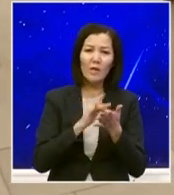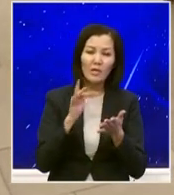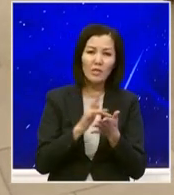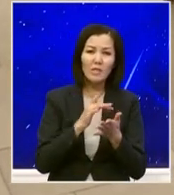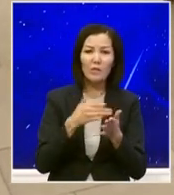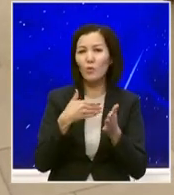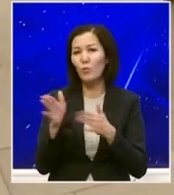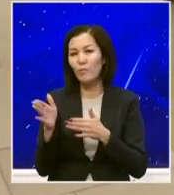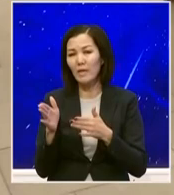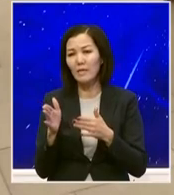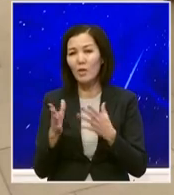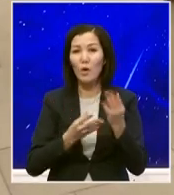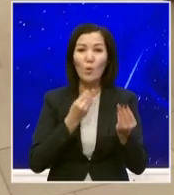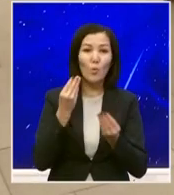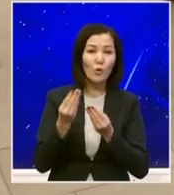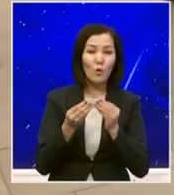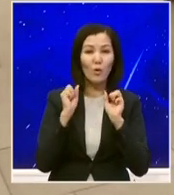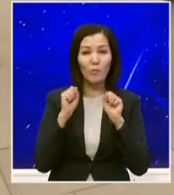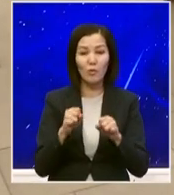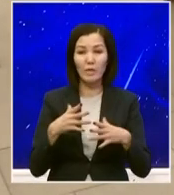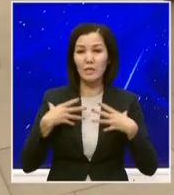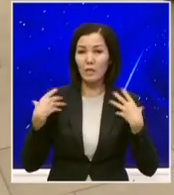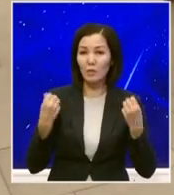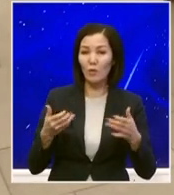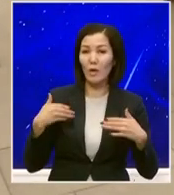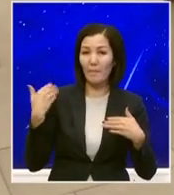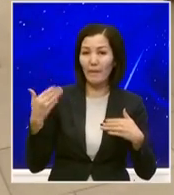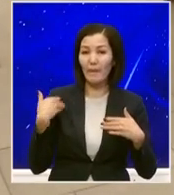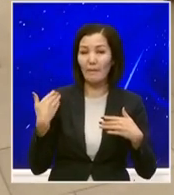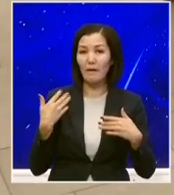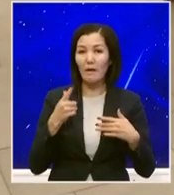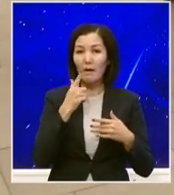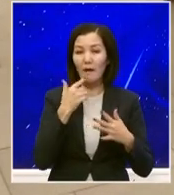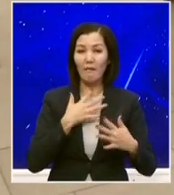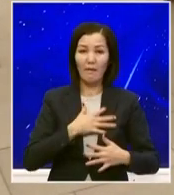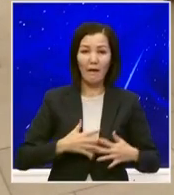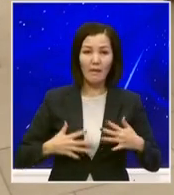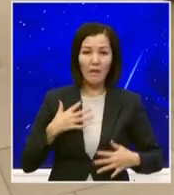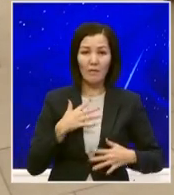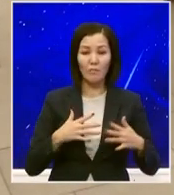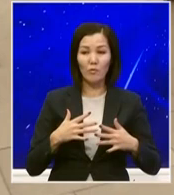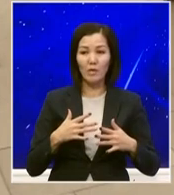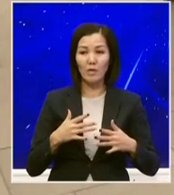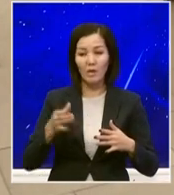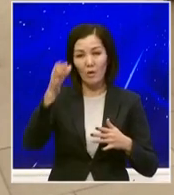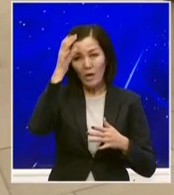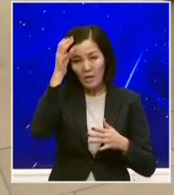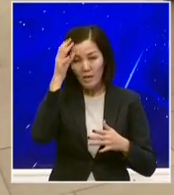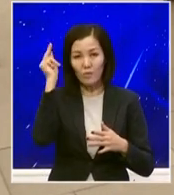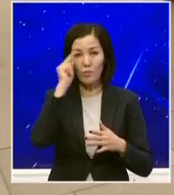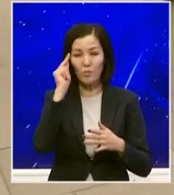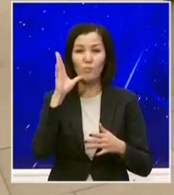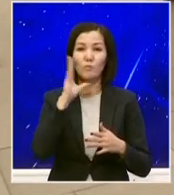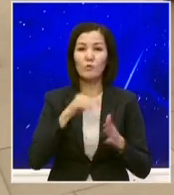берілген ол күшті дұрыс жұмсау керек, қан айналымы болу керек. Сонда бала былай айтқанда алғыр болады. Ол кітабын оқыса да, не болса